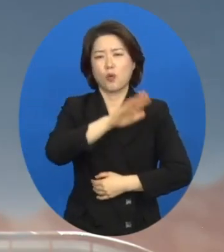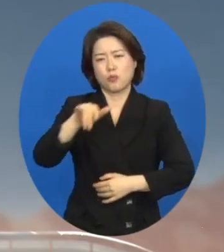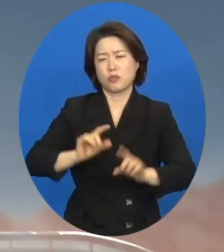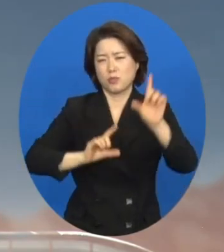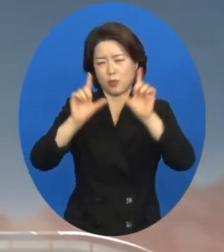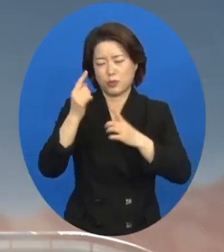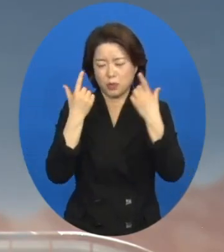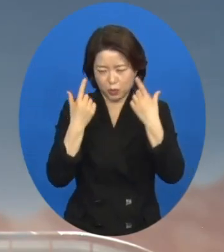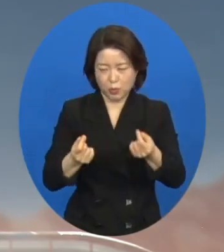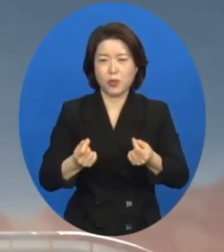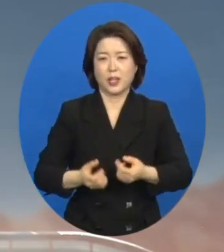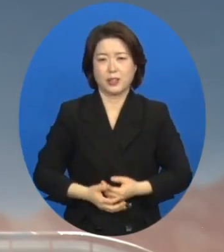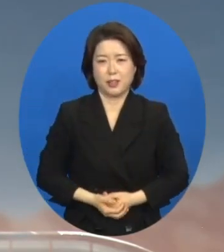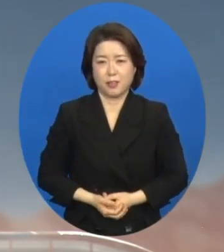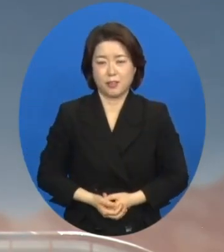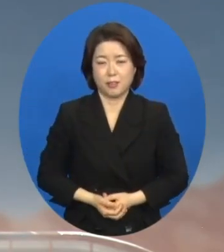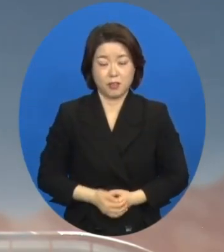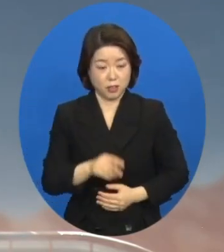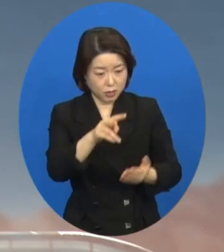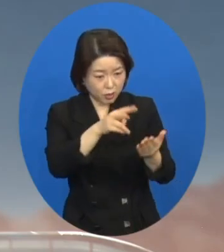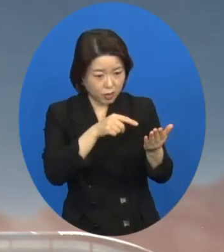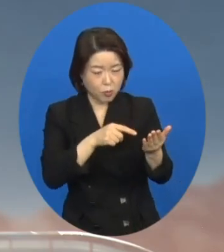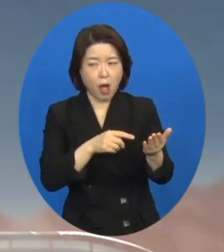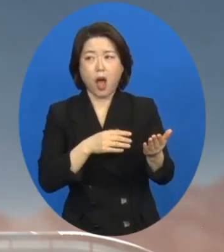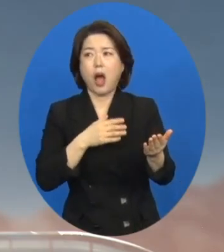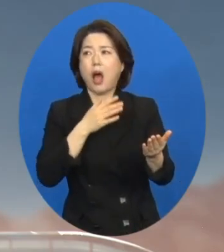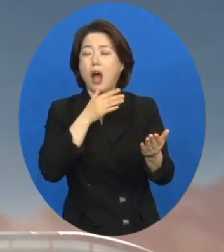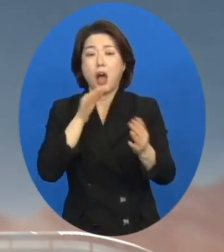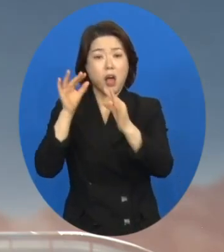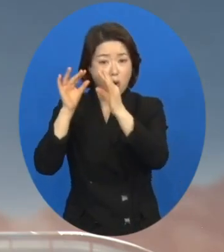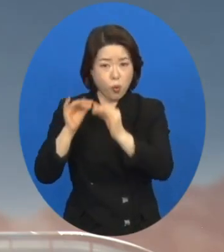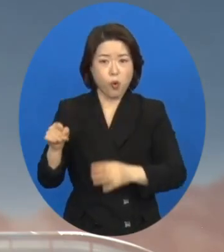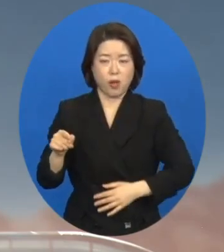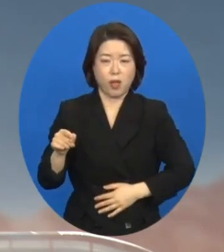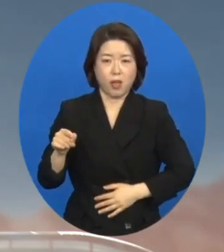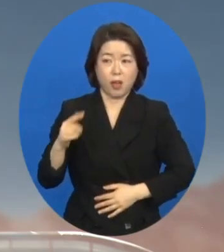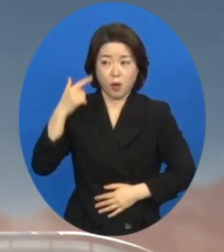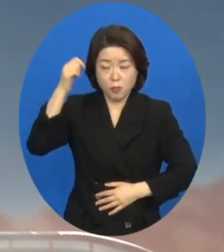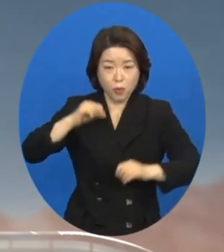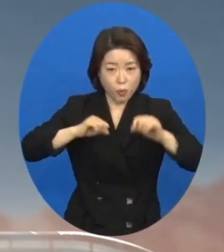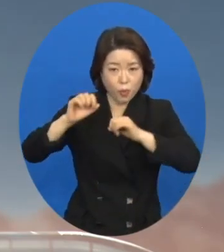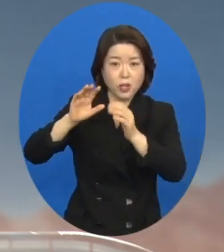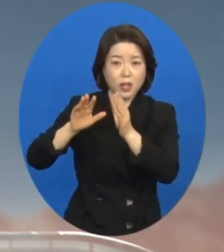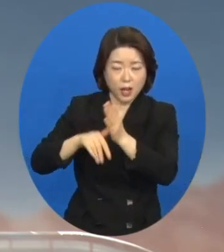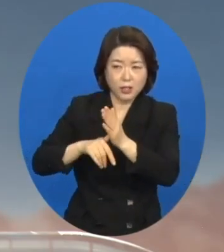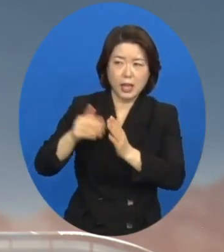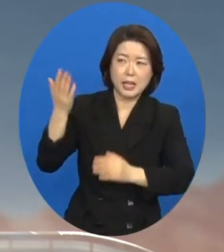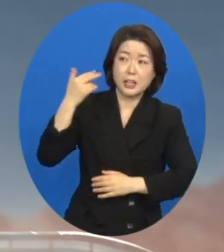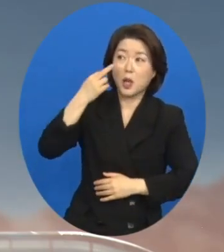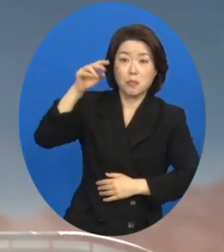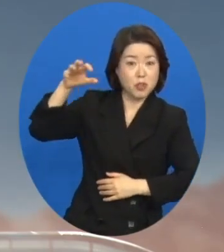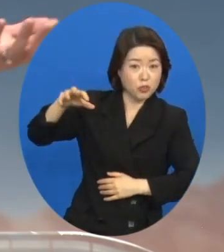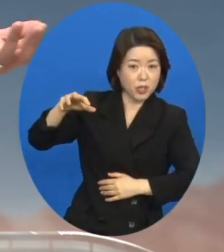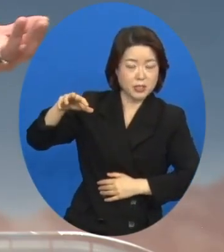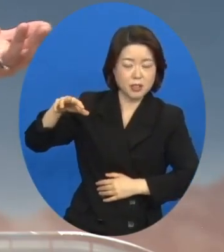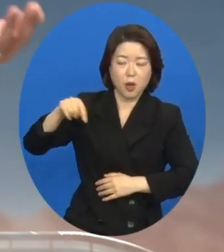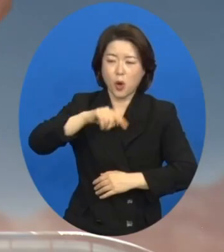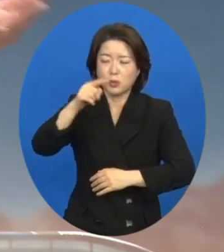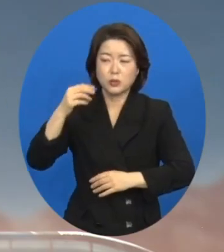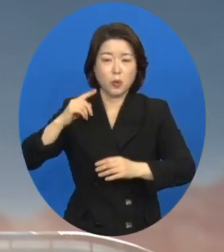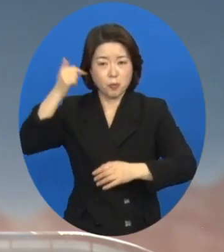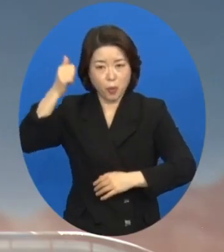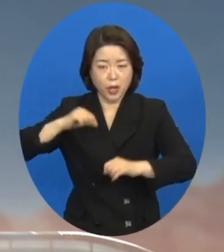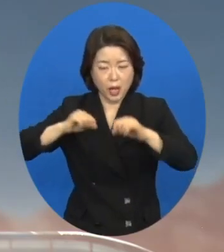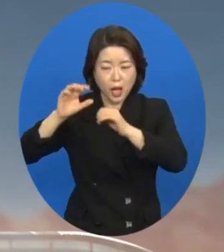읽으면서 너무 공감이 됐어요. 목회를 하면서 또 이민교를 하면서 참 기쁘고 감사하고 정말 승리의 일들이